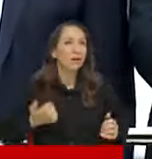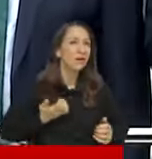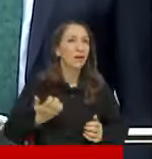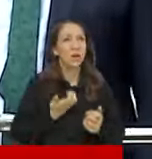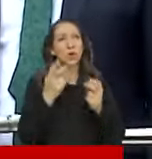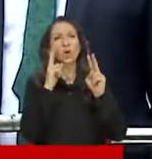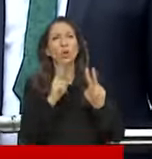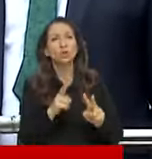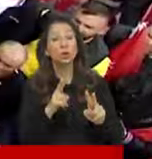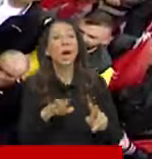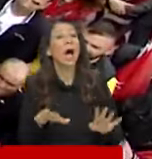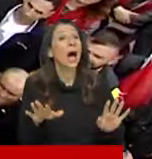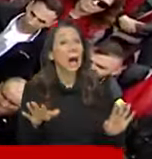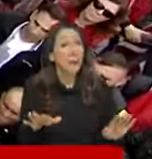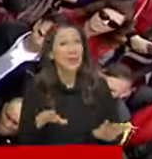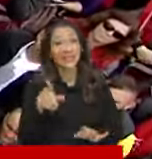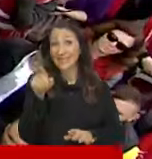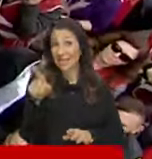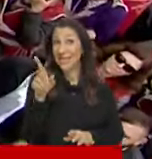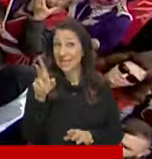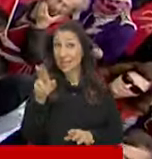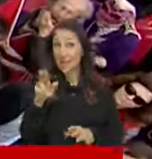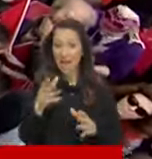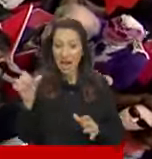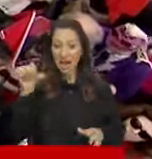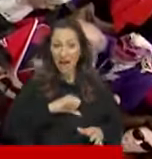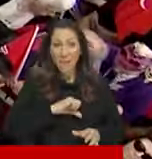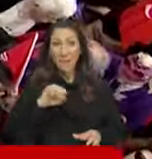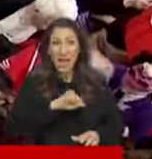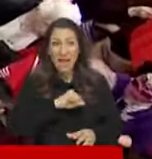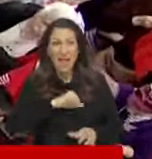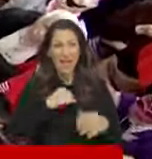görmüştür Ama senin gibi kaybetmenin